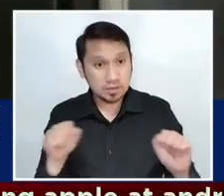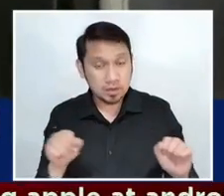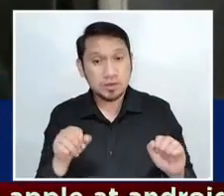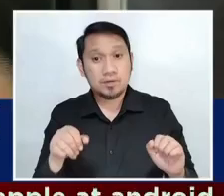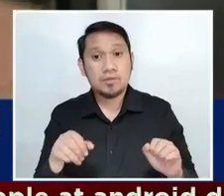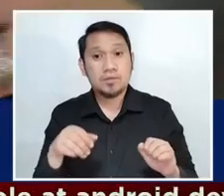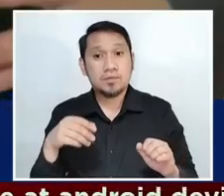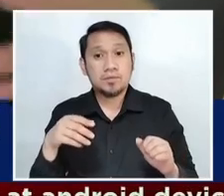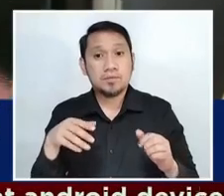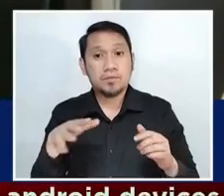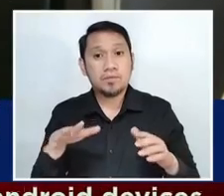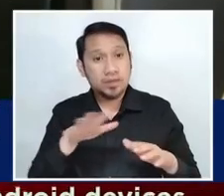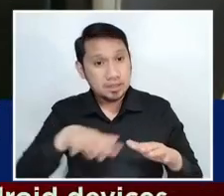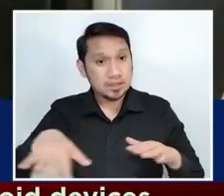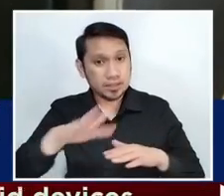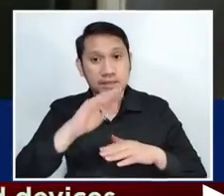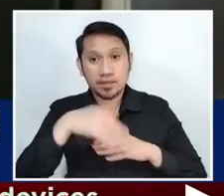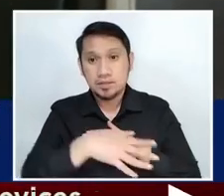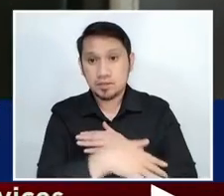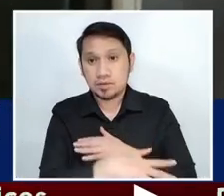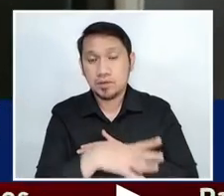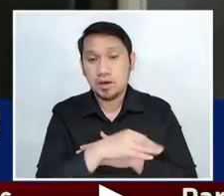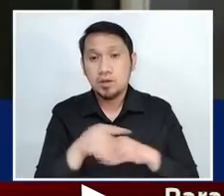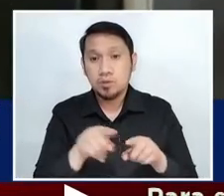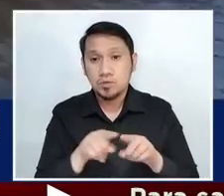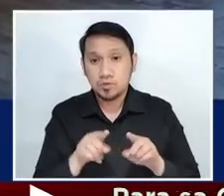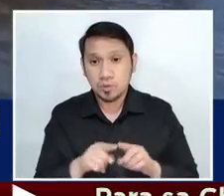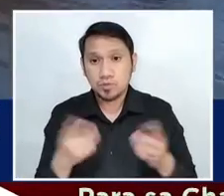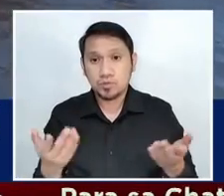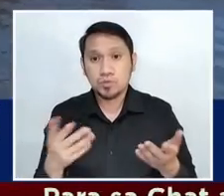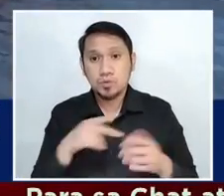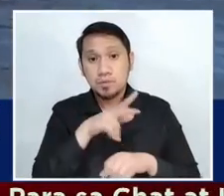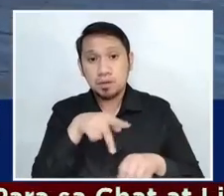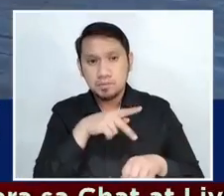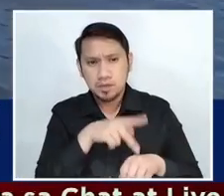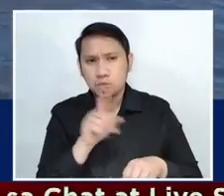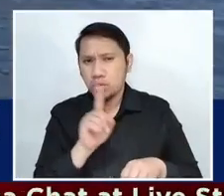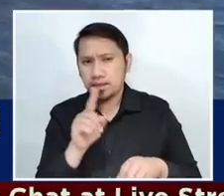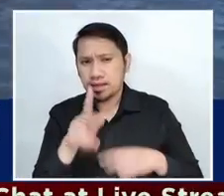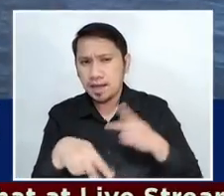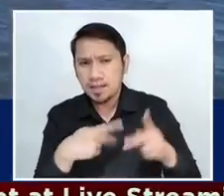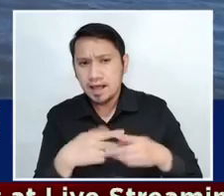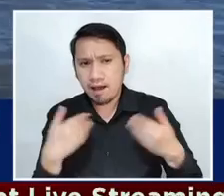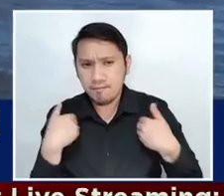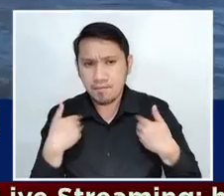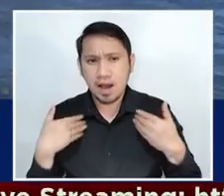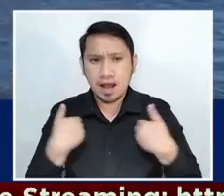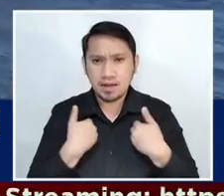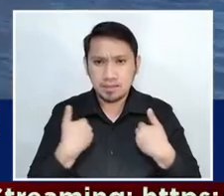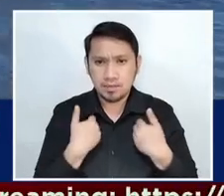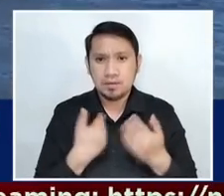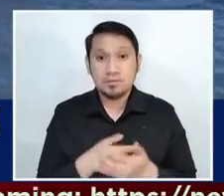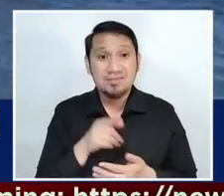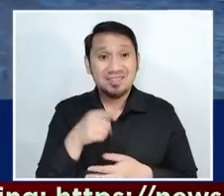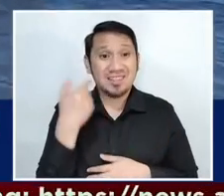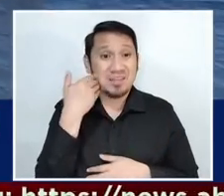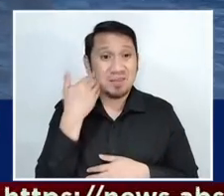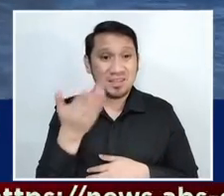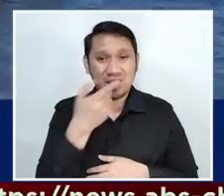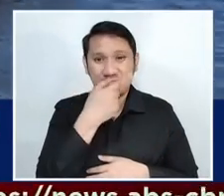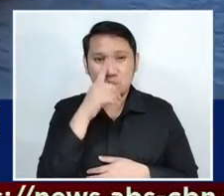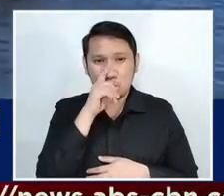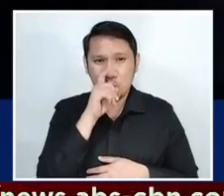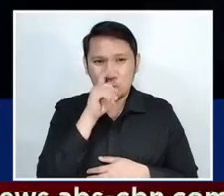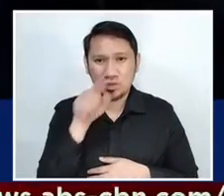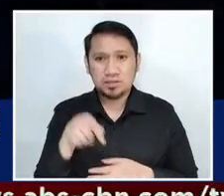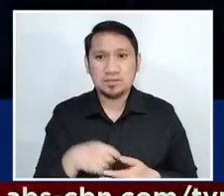its habitat, but also in the preservation to show what the Philippines has. Batay sa necropsy, namatay dahil sa katandaan ng